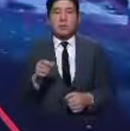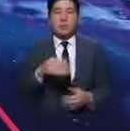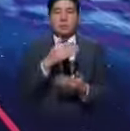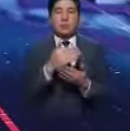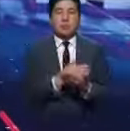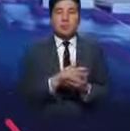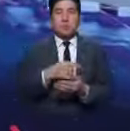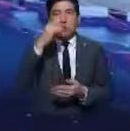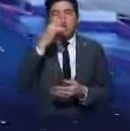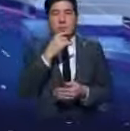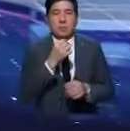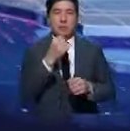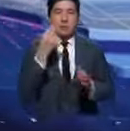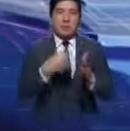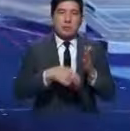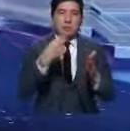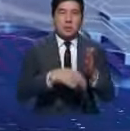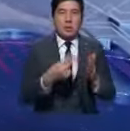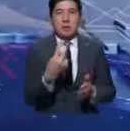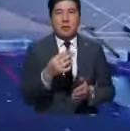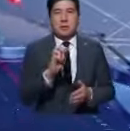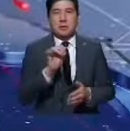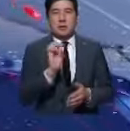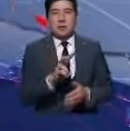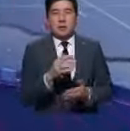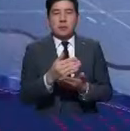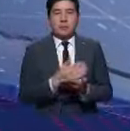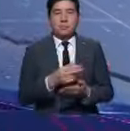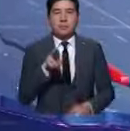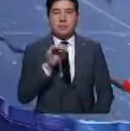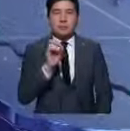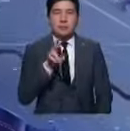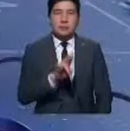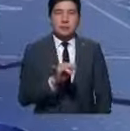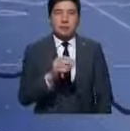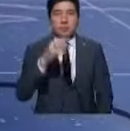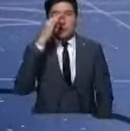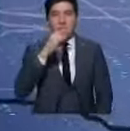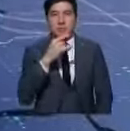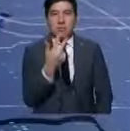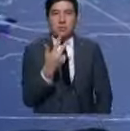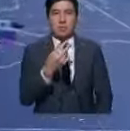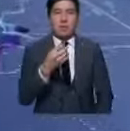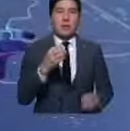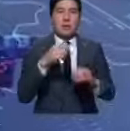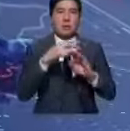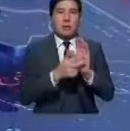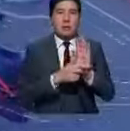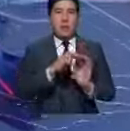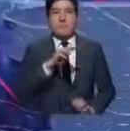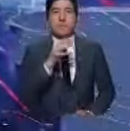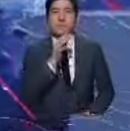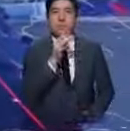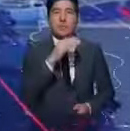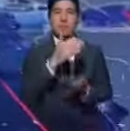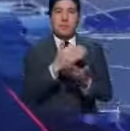отыгрался, проигрывая с разницей в 2 мяча, чем ошеломил Данию. Казахстан забил 3 мяча за 17 минут и одержал невероятную победу